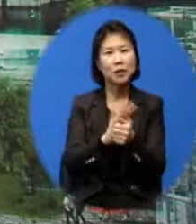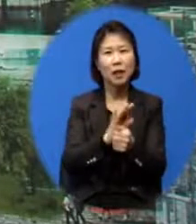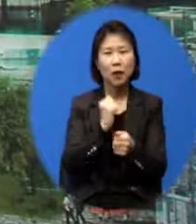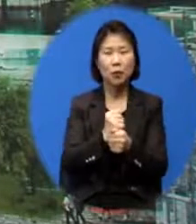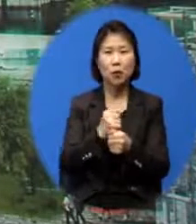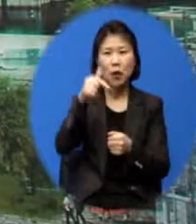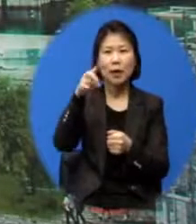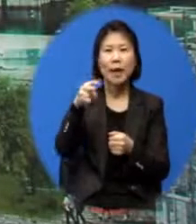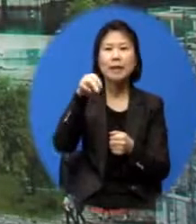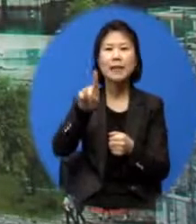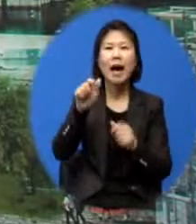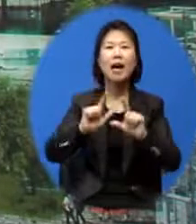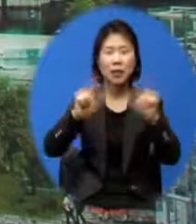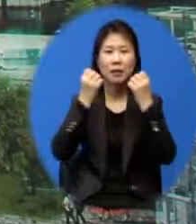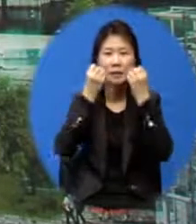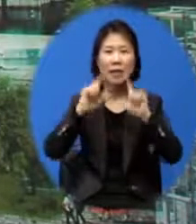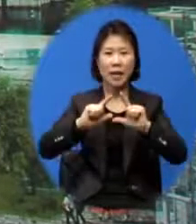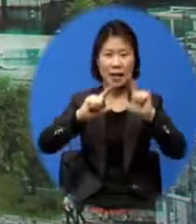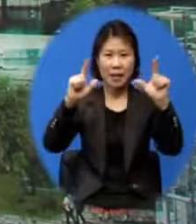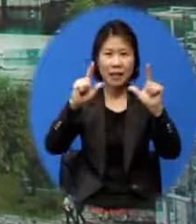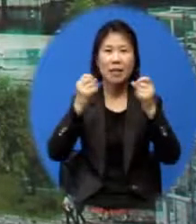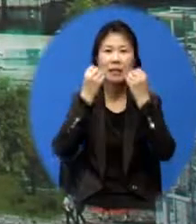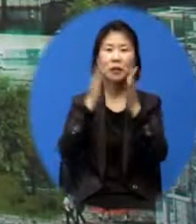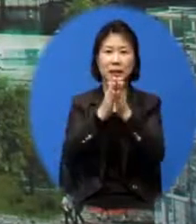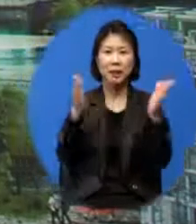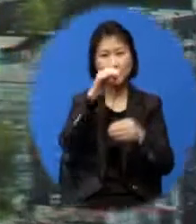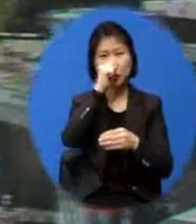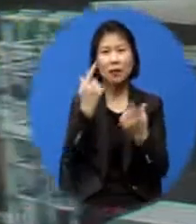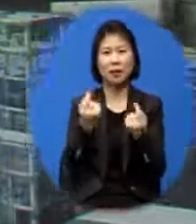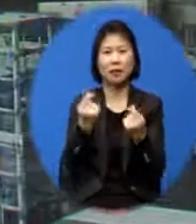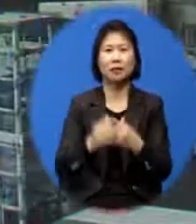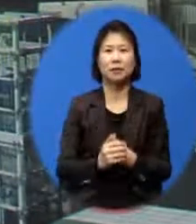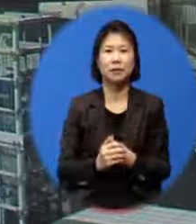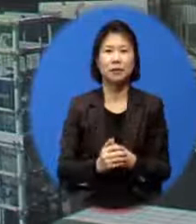개사년 새해를 더욱 활기차게 시작해 보시는 것도 좋을 것 같습니다.